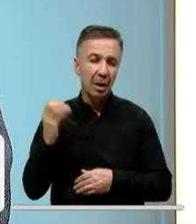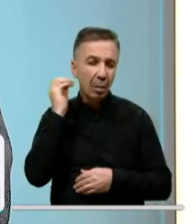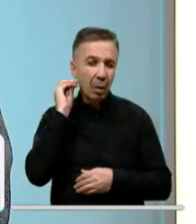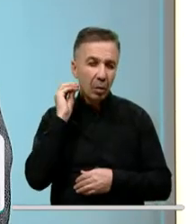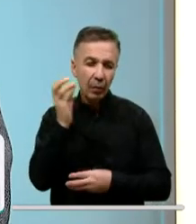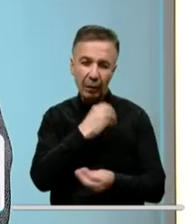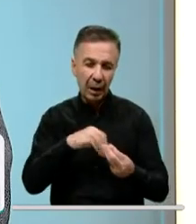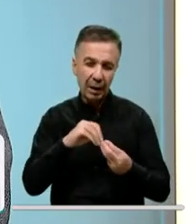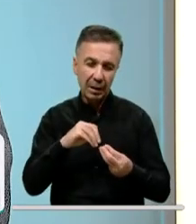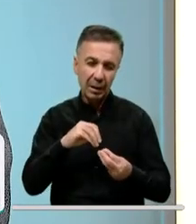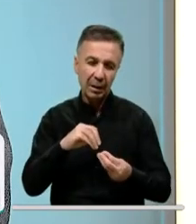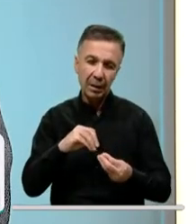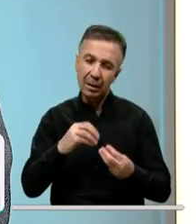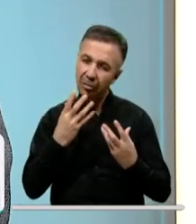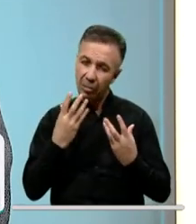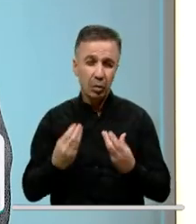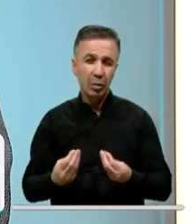defa vaktinde ödemediği için